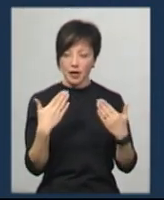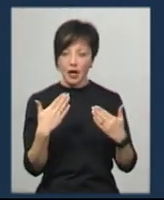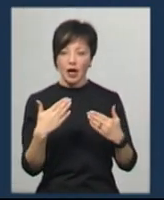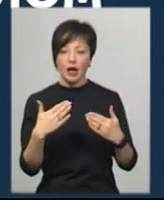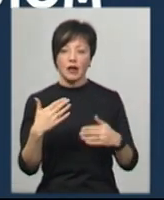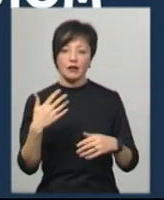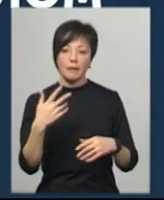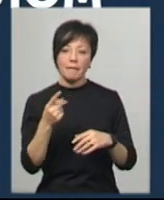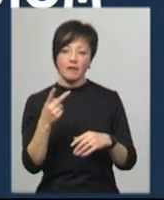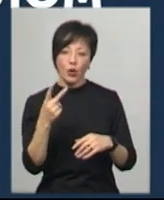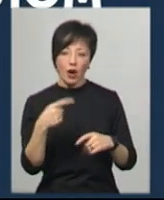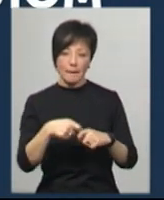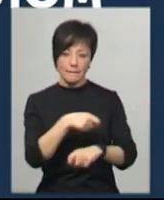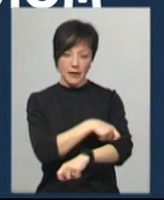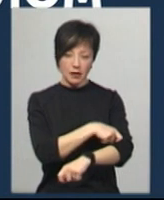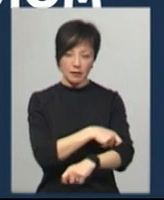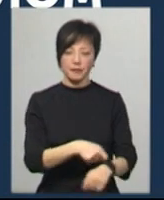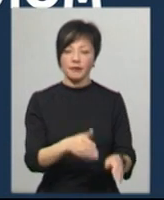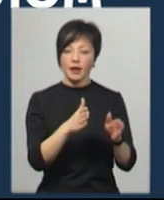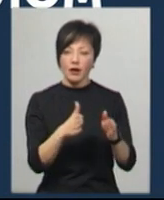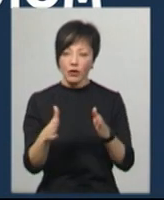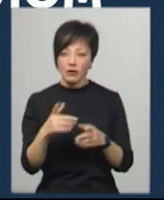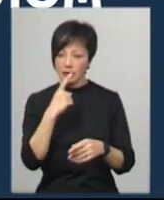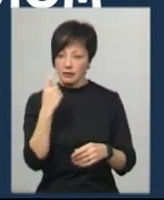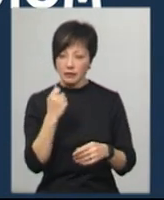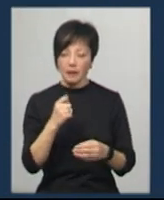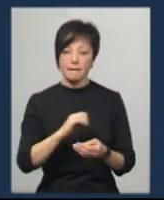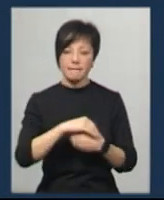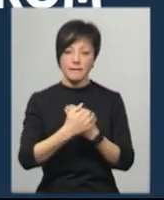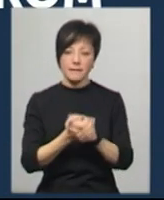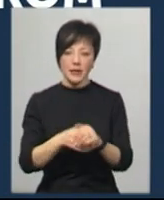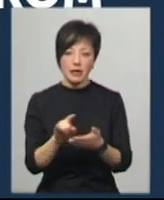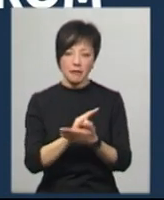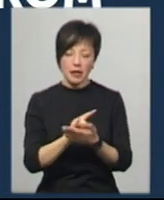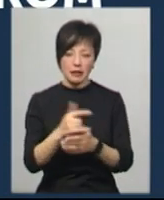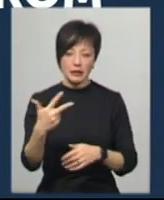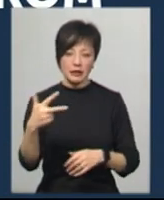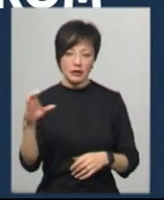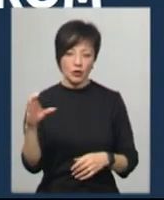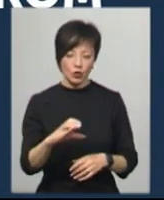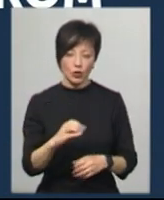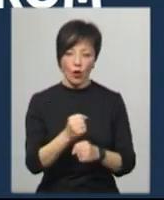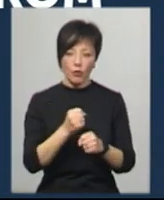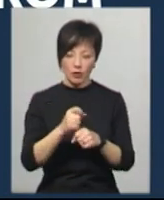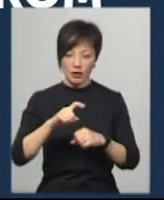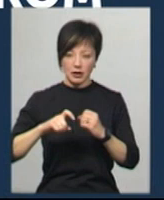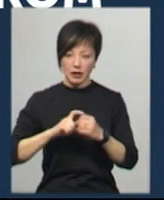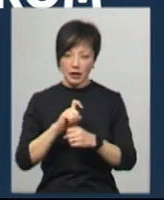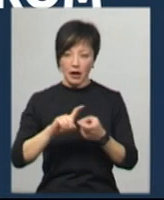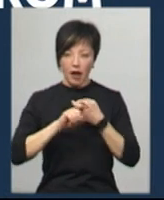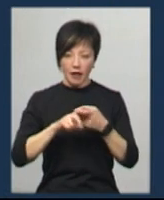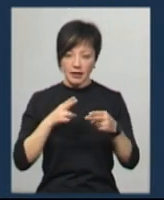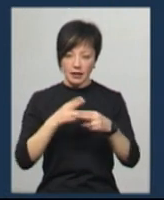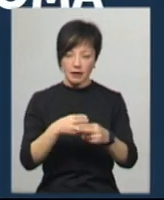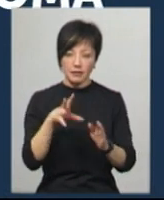бути не менше, як півтора метри. Регулярно і ретельно мити руки з милом упродовж 30 секунд. Обробляти руки антисептиком,